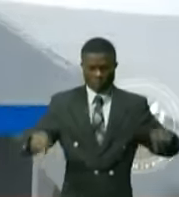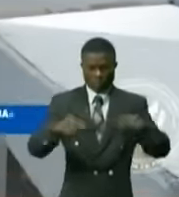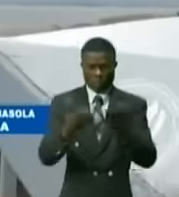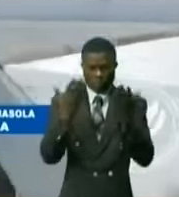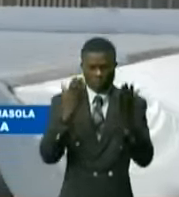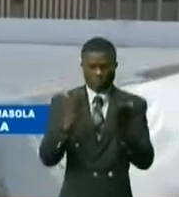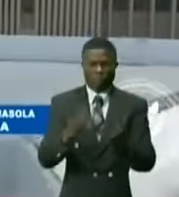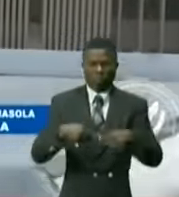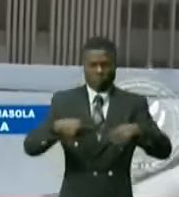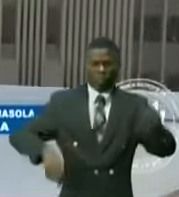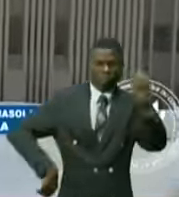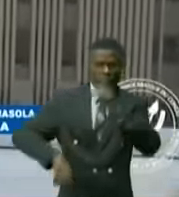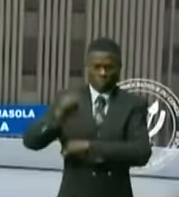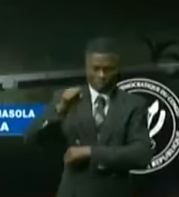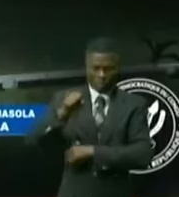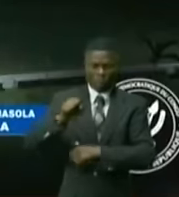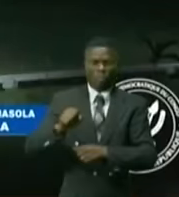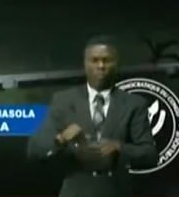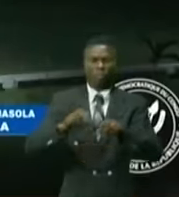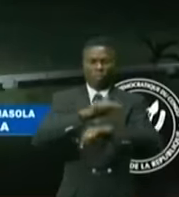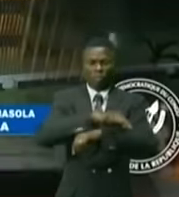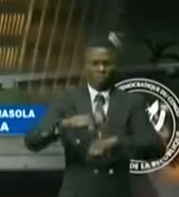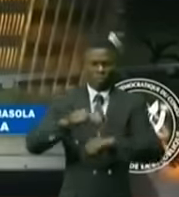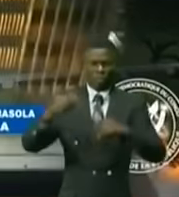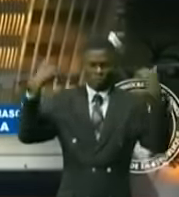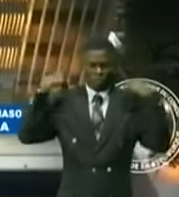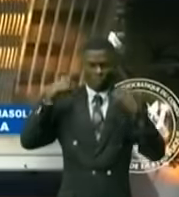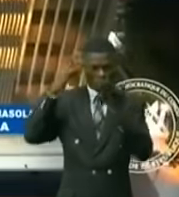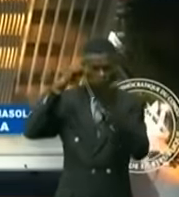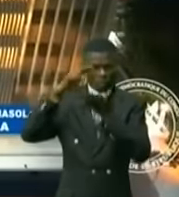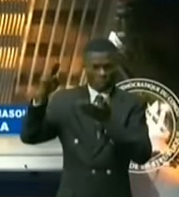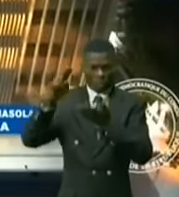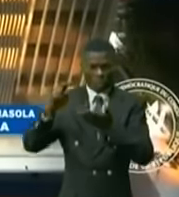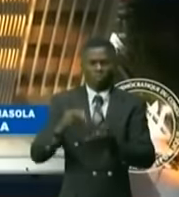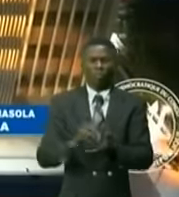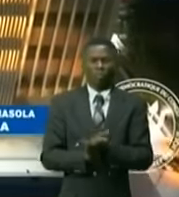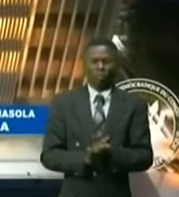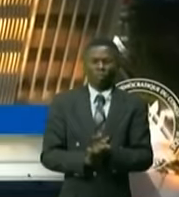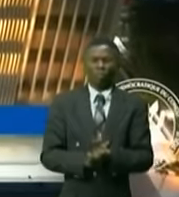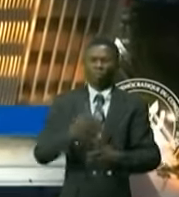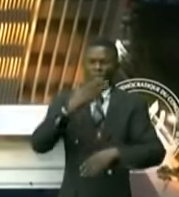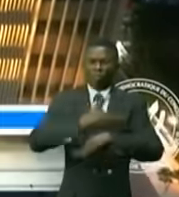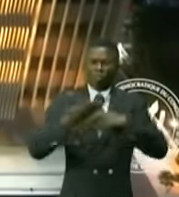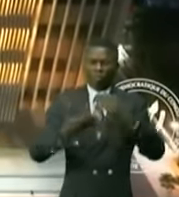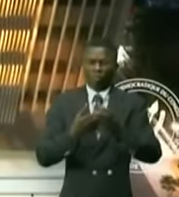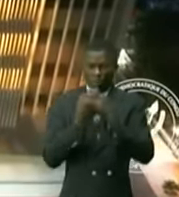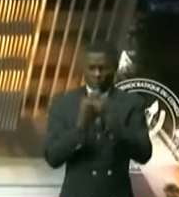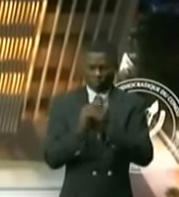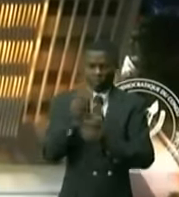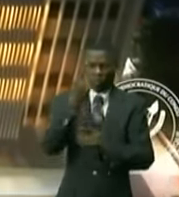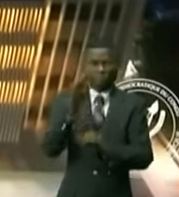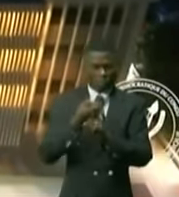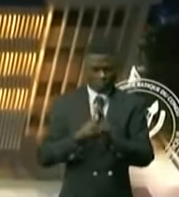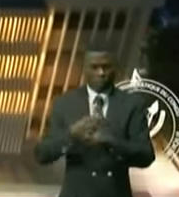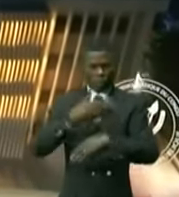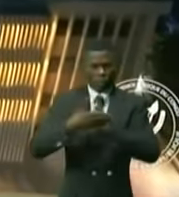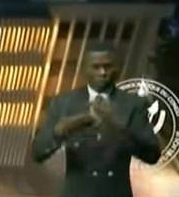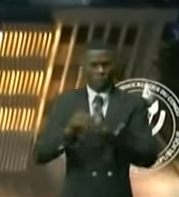avec gradin, le rectorat et deux bâtiments administratifs sur une durée maximum d'un an.